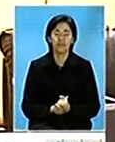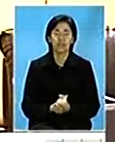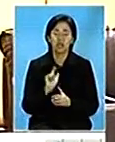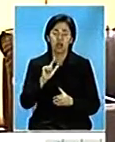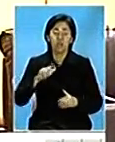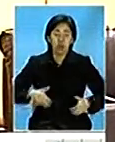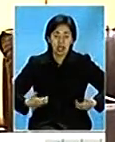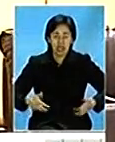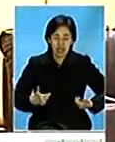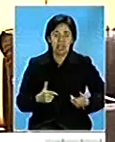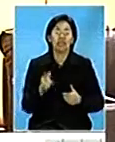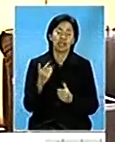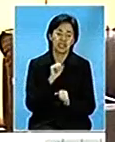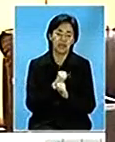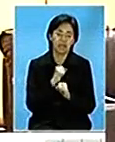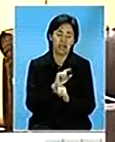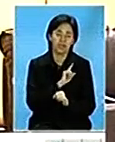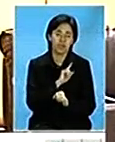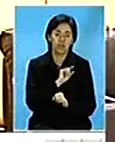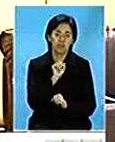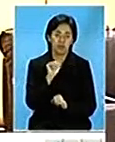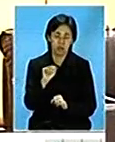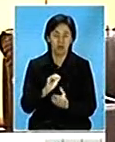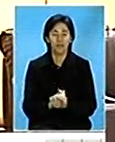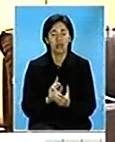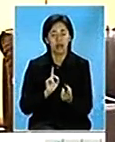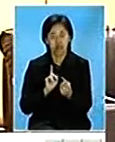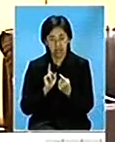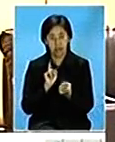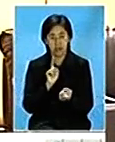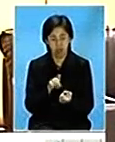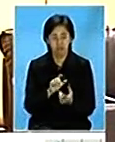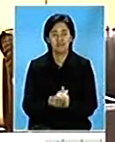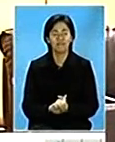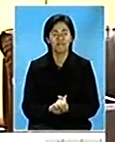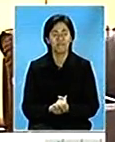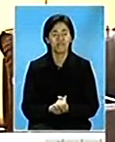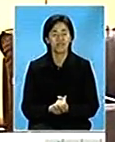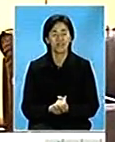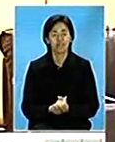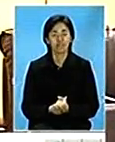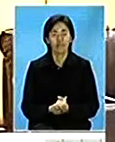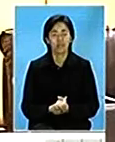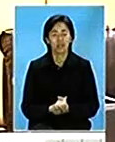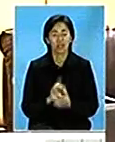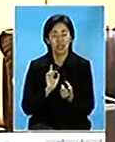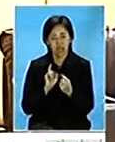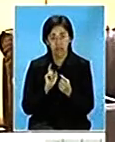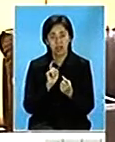อยู่ผมใกล้ขอตอบกระทู้ถามของท่านสมาชิกผู้มีเกียรติในส่วนที่เกี่ยวข้